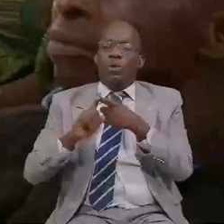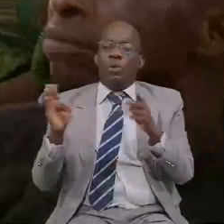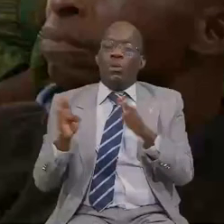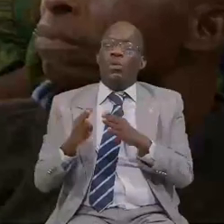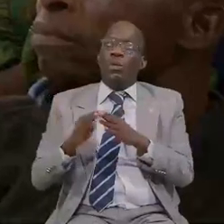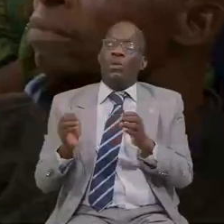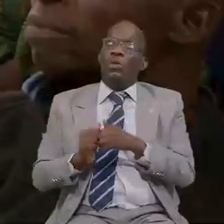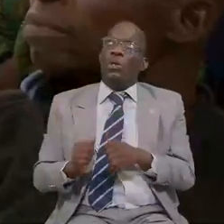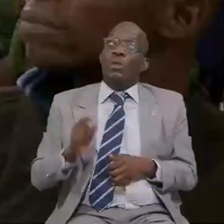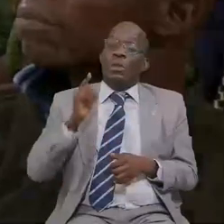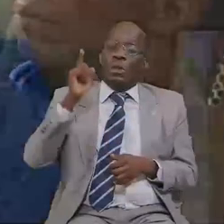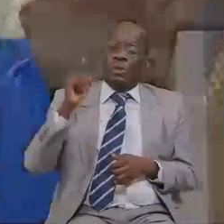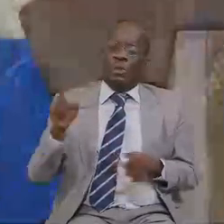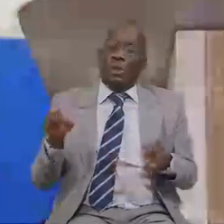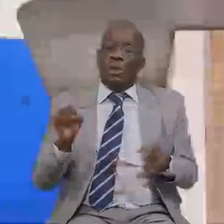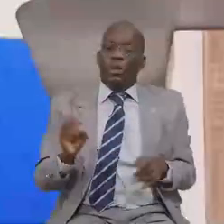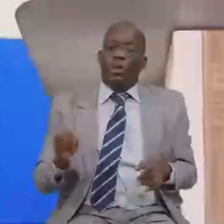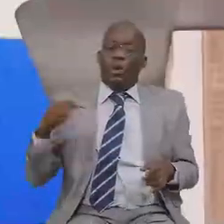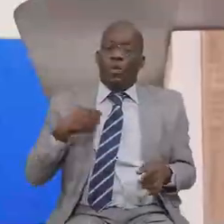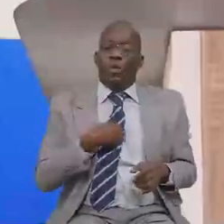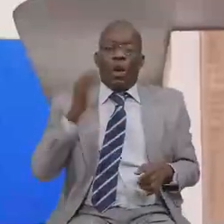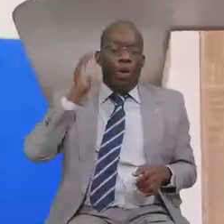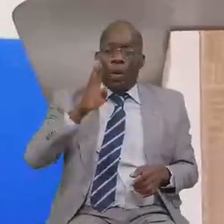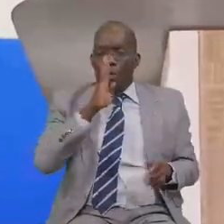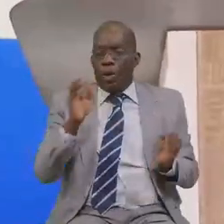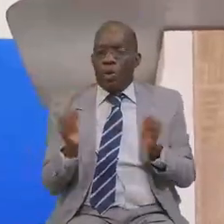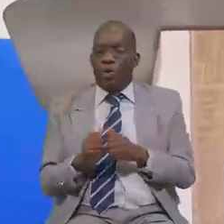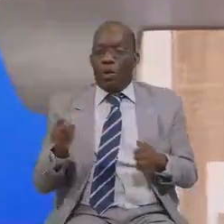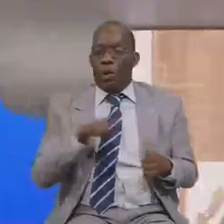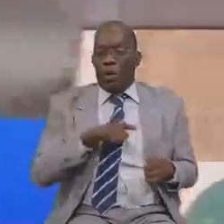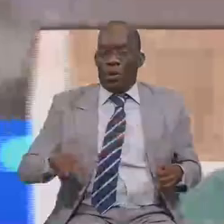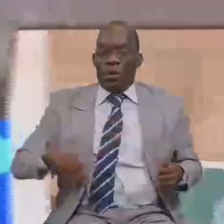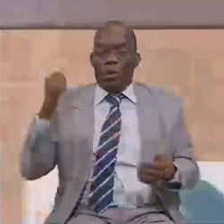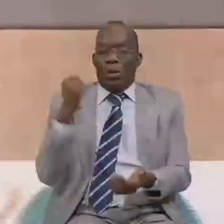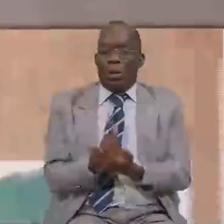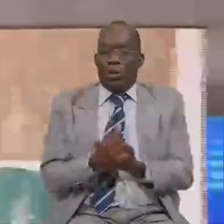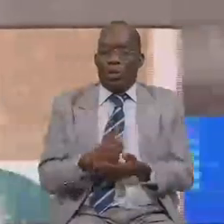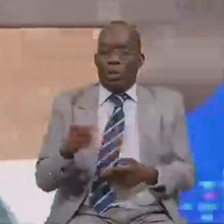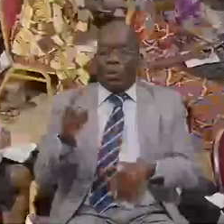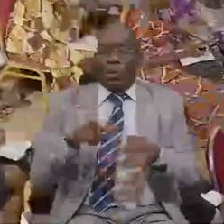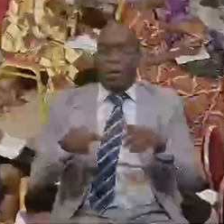Et nous serons pour toujours avec le Seigneur. Je serai là